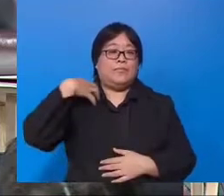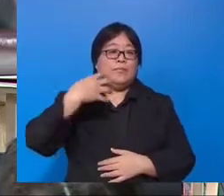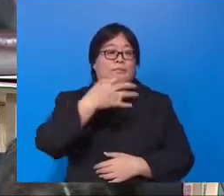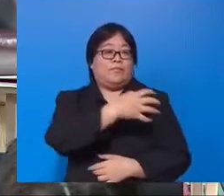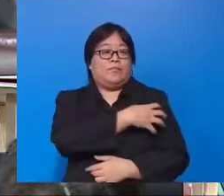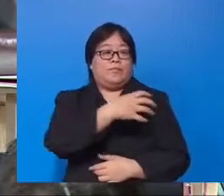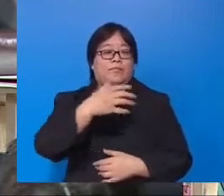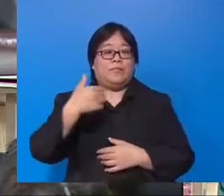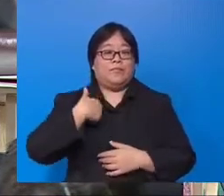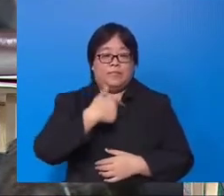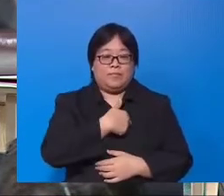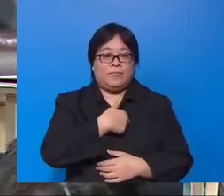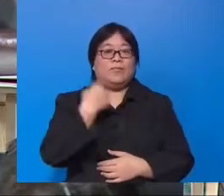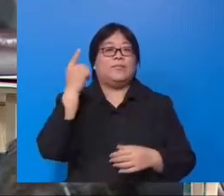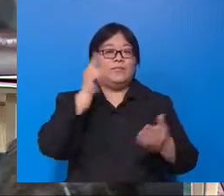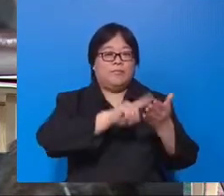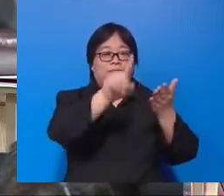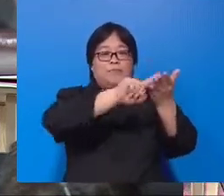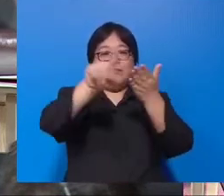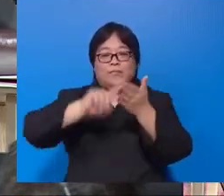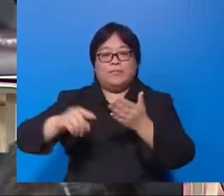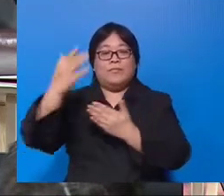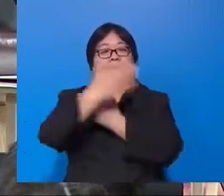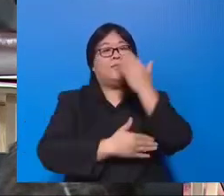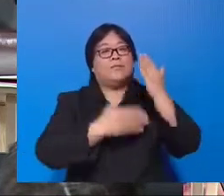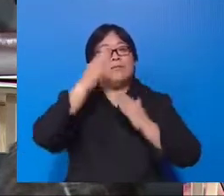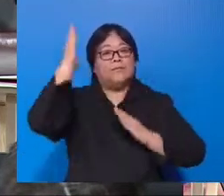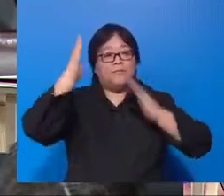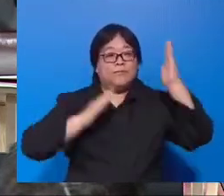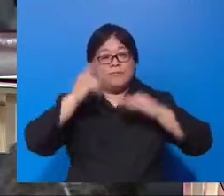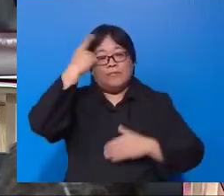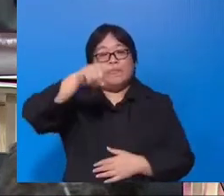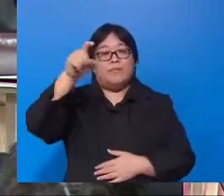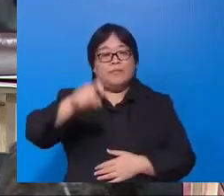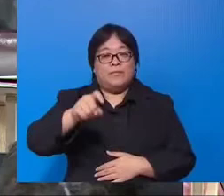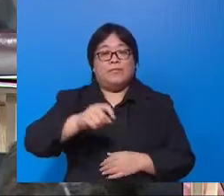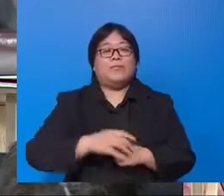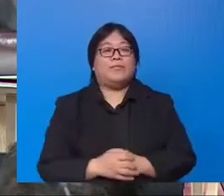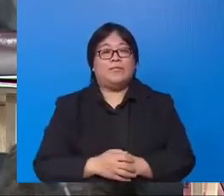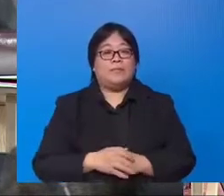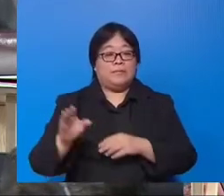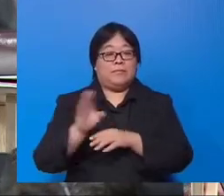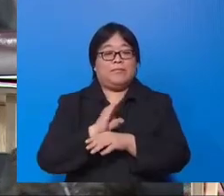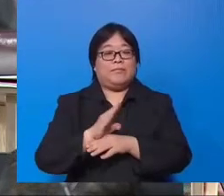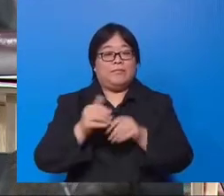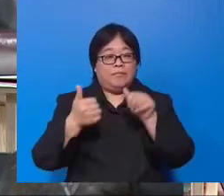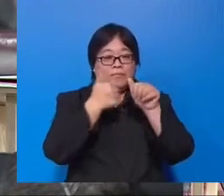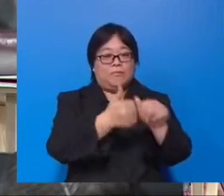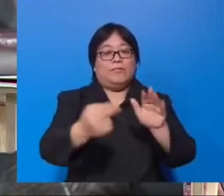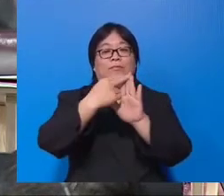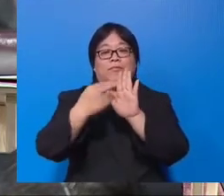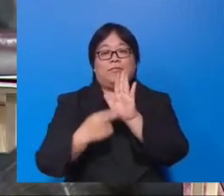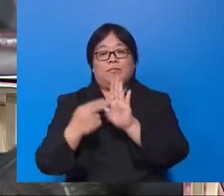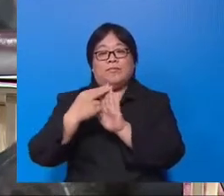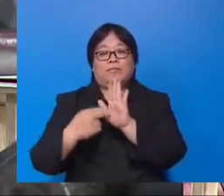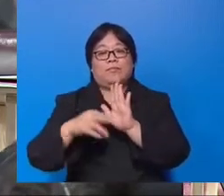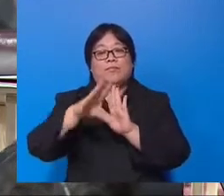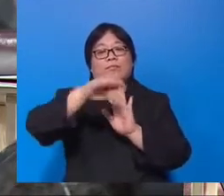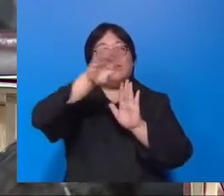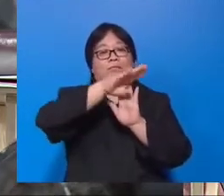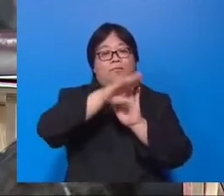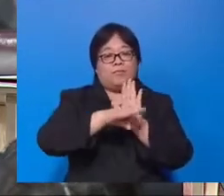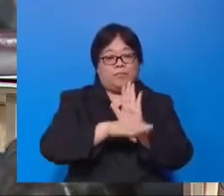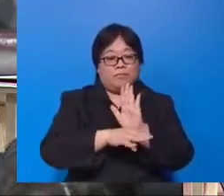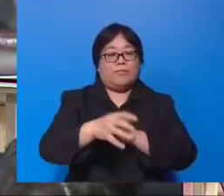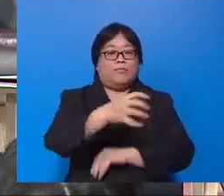kemudian kita akan membuat pemeriksaan di seluruh negara bagi memastikan penyair mematuhi undang-undang setempat orang yang